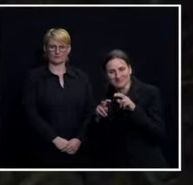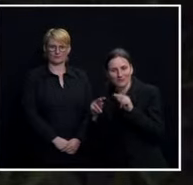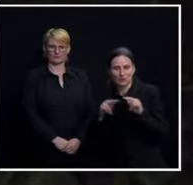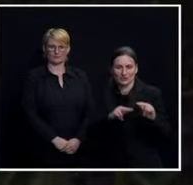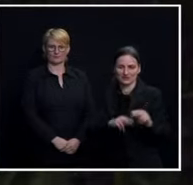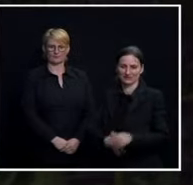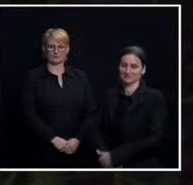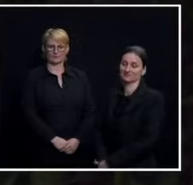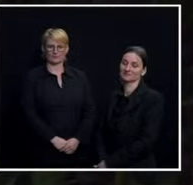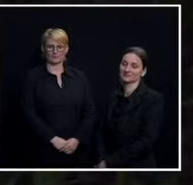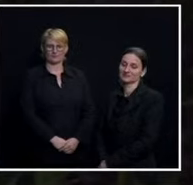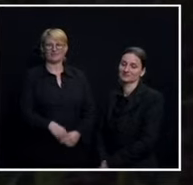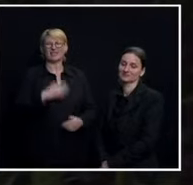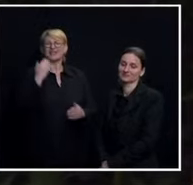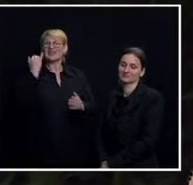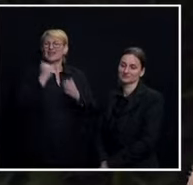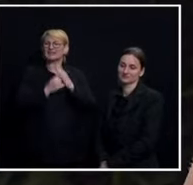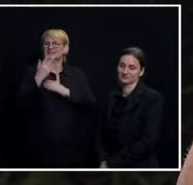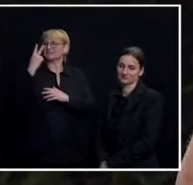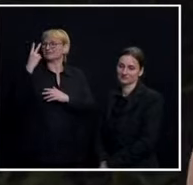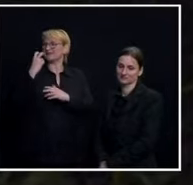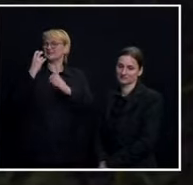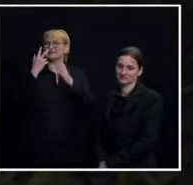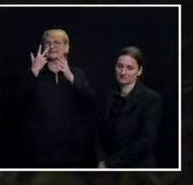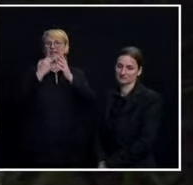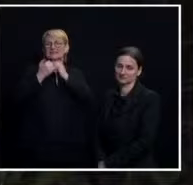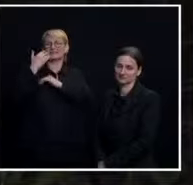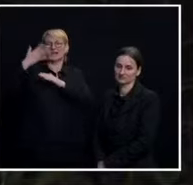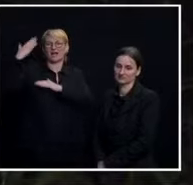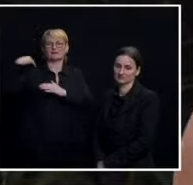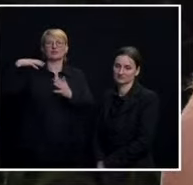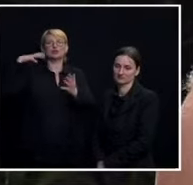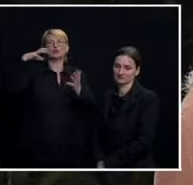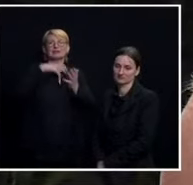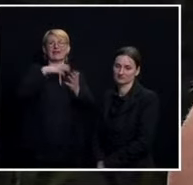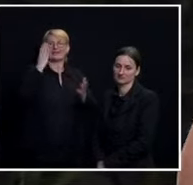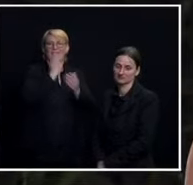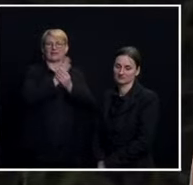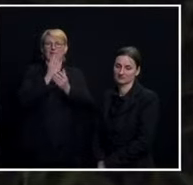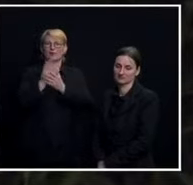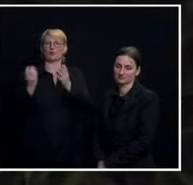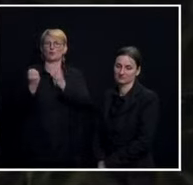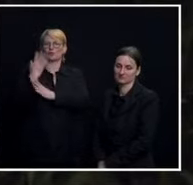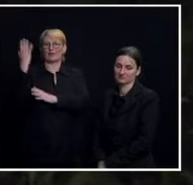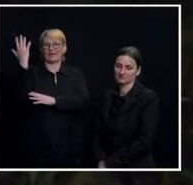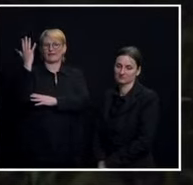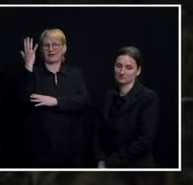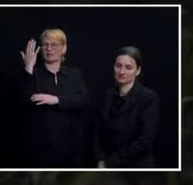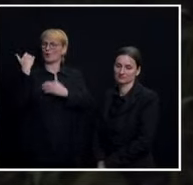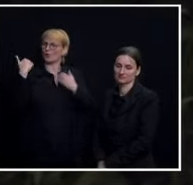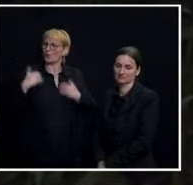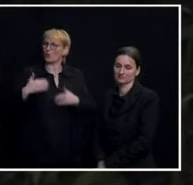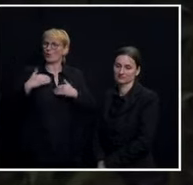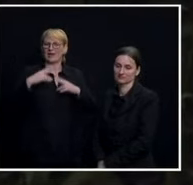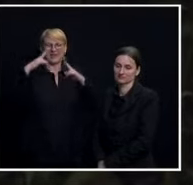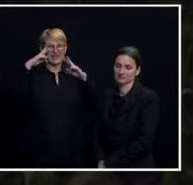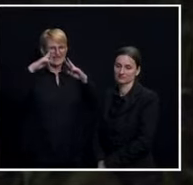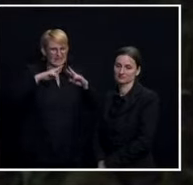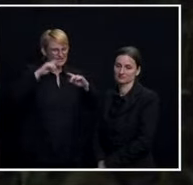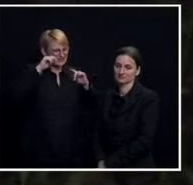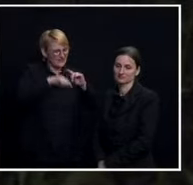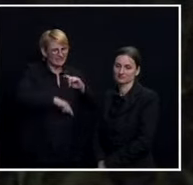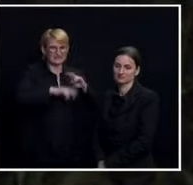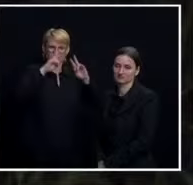in den letzten 20, 30 Jahren in der Stadt München, im Stadtarchiv und im Kulturreferat sehr intensiv